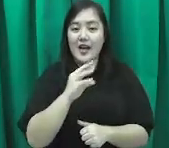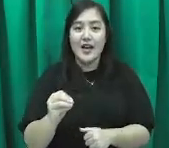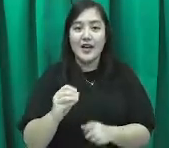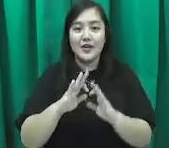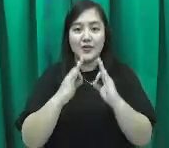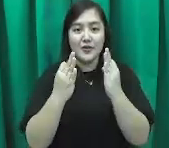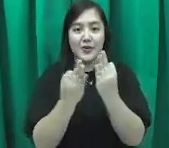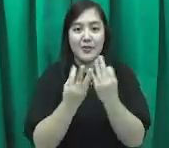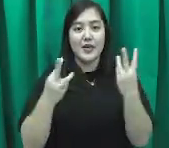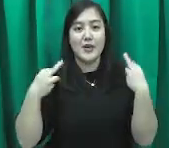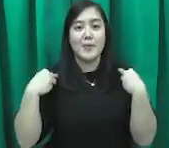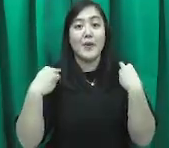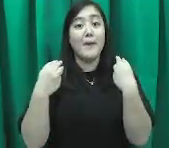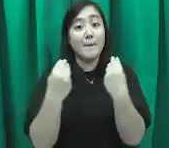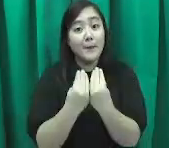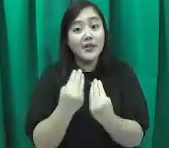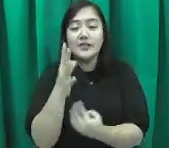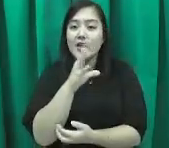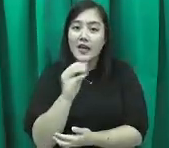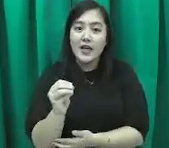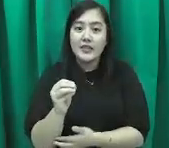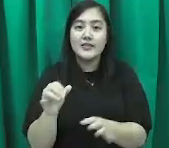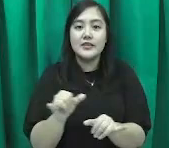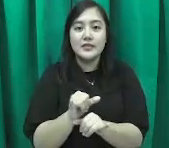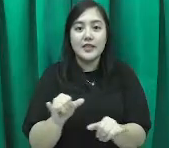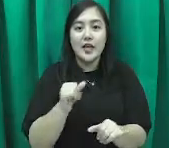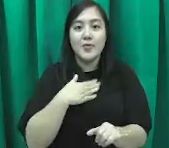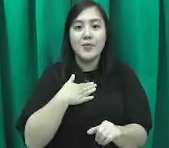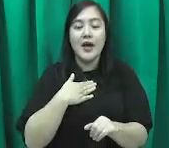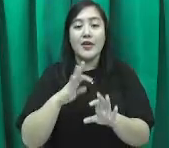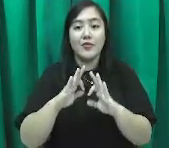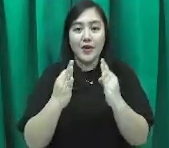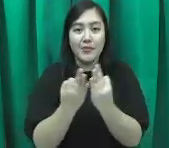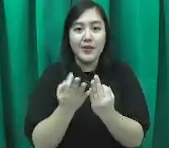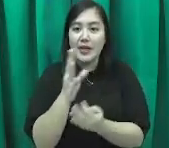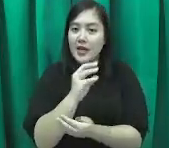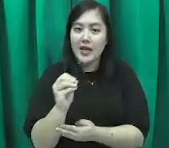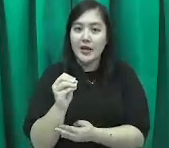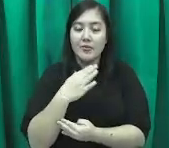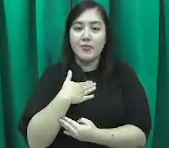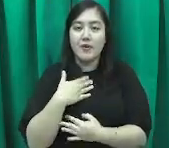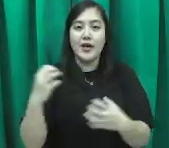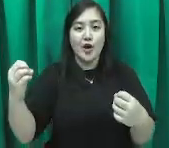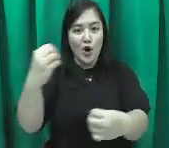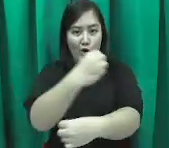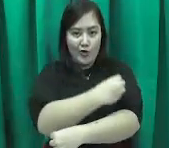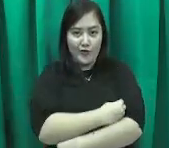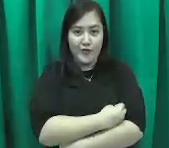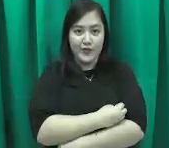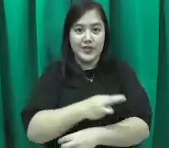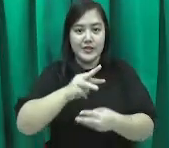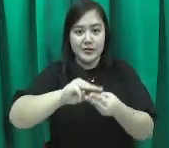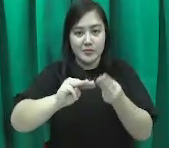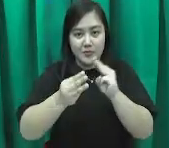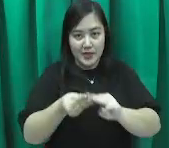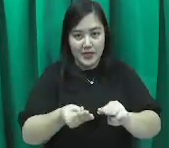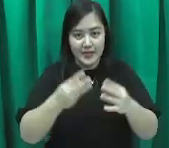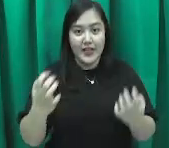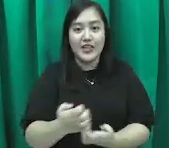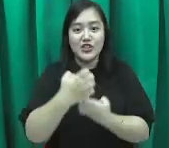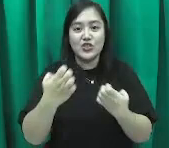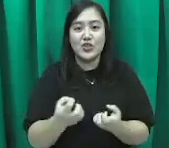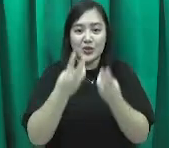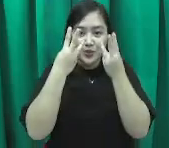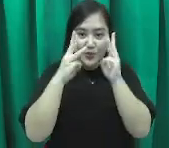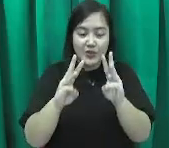mga kapamilya ko rin dyan, at ang mga katrabaho ko sa Viluna Hospital. I enjoy watching po and share the link po. Yun lamang po,